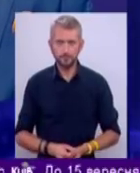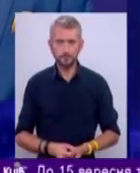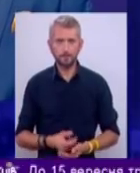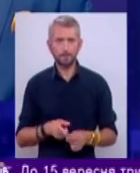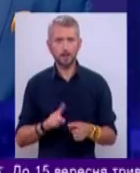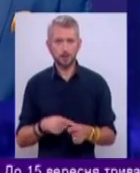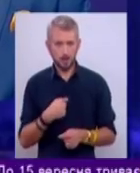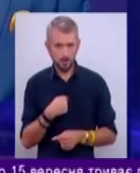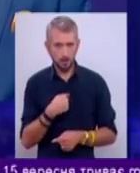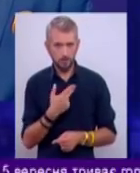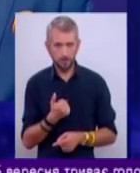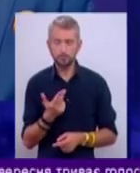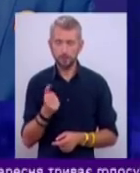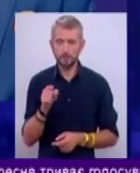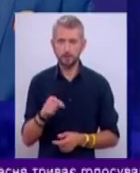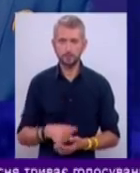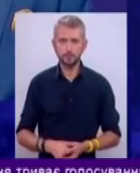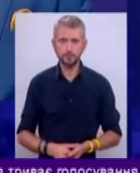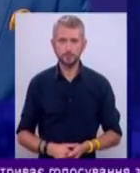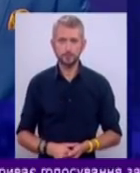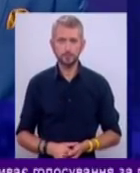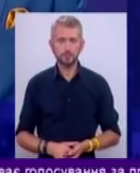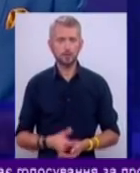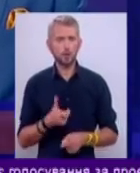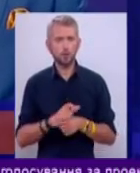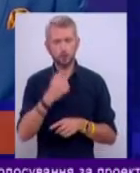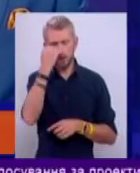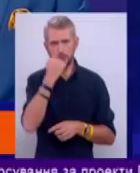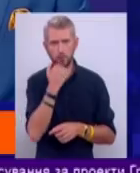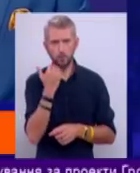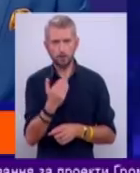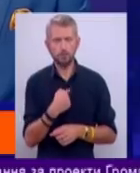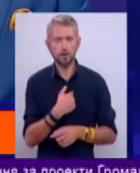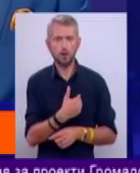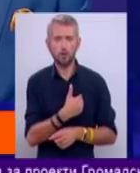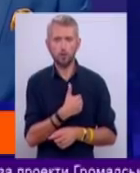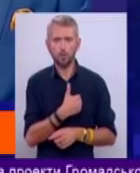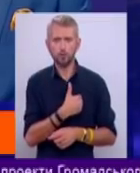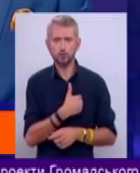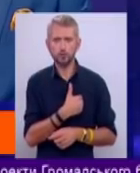Це я в ефірі, так? Так, ви. І дуже дякую вам. Я хочу вам...